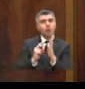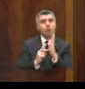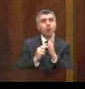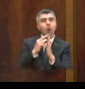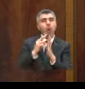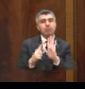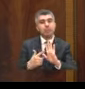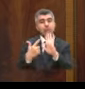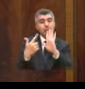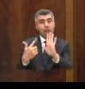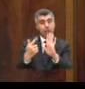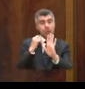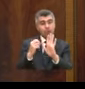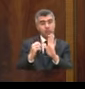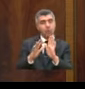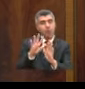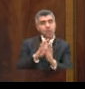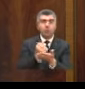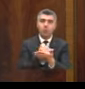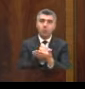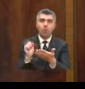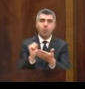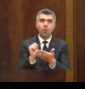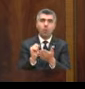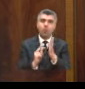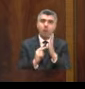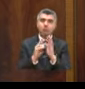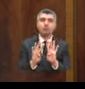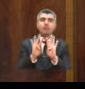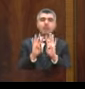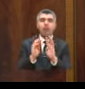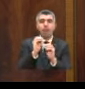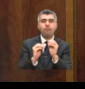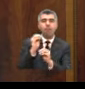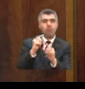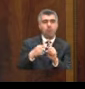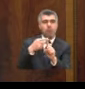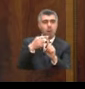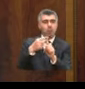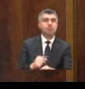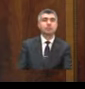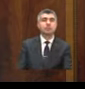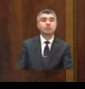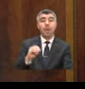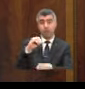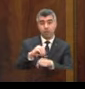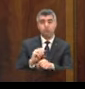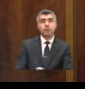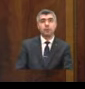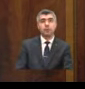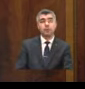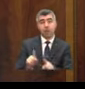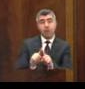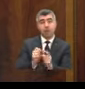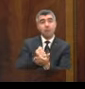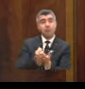للمساعدين الاداريين والمساعدين التقنيين باش نحسنوا من الوضعيه ديالهم. ايضا رفع نسبه الحصيص